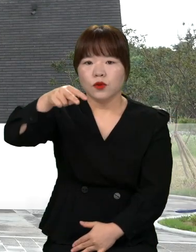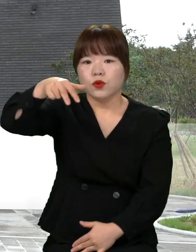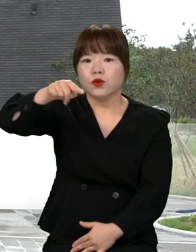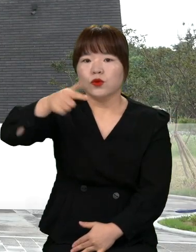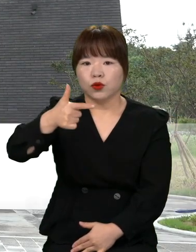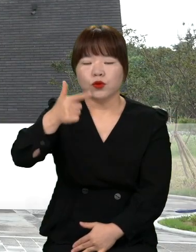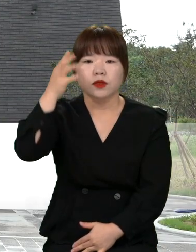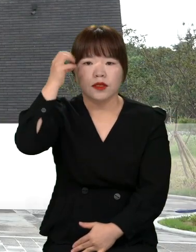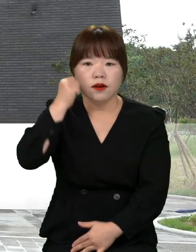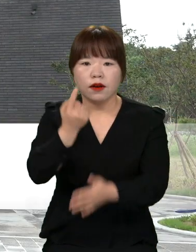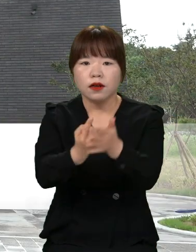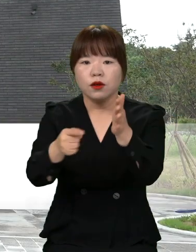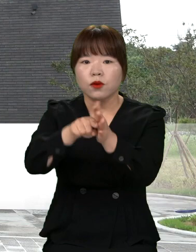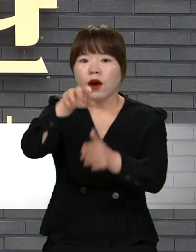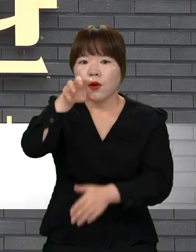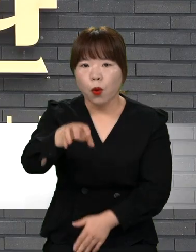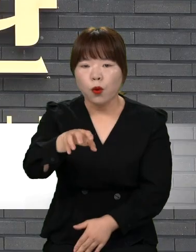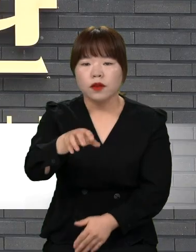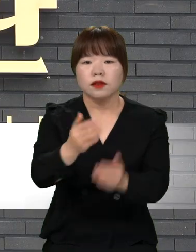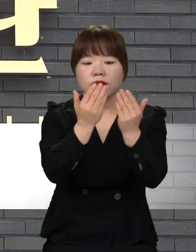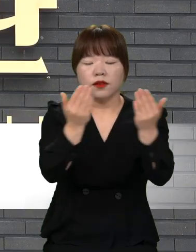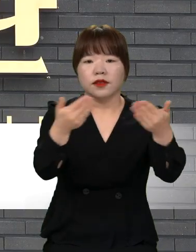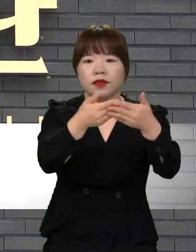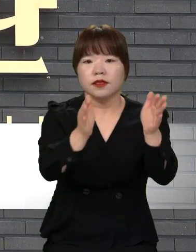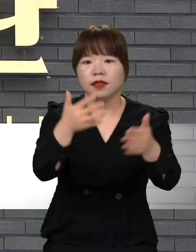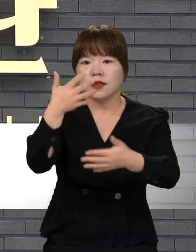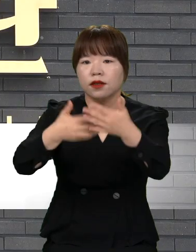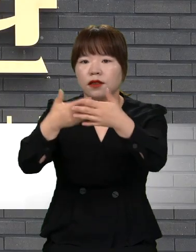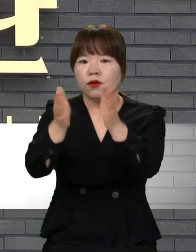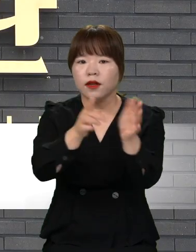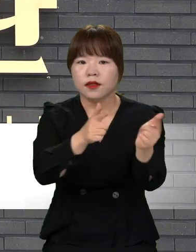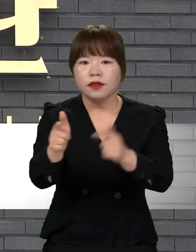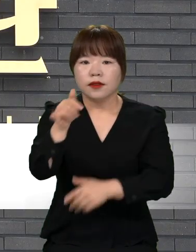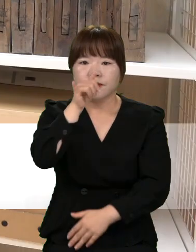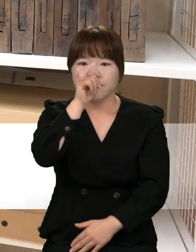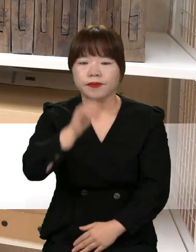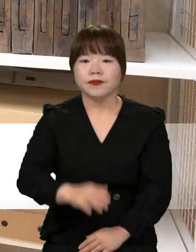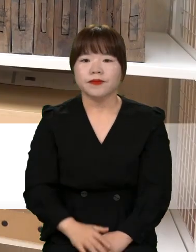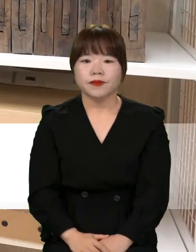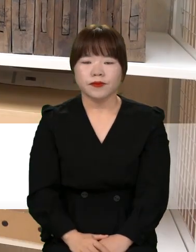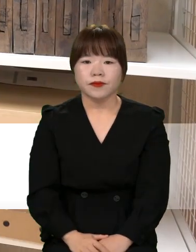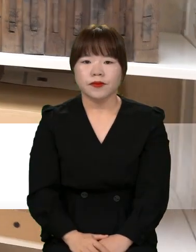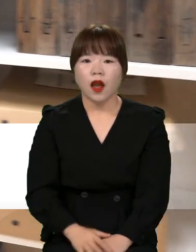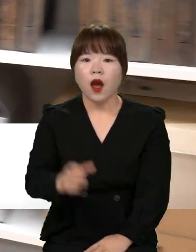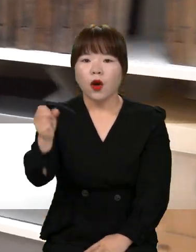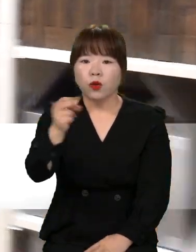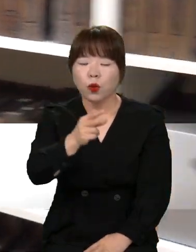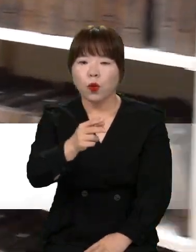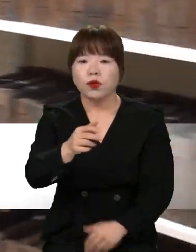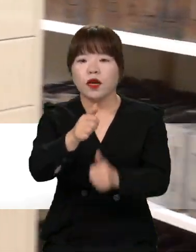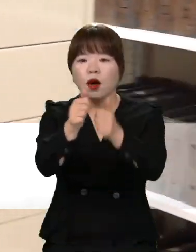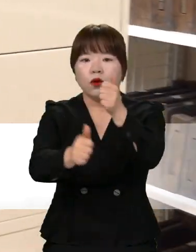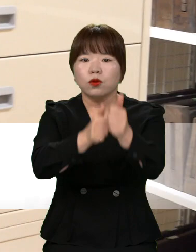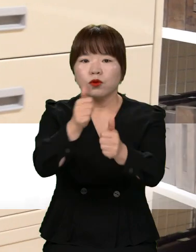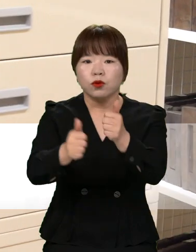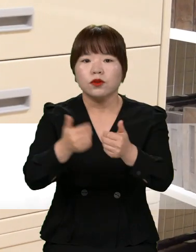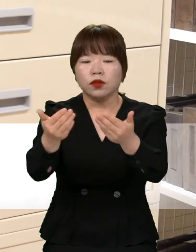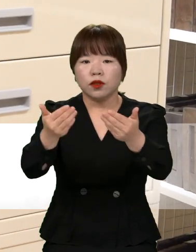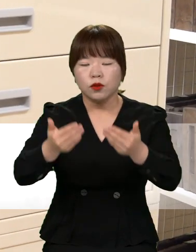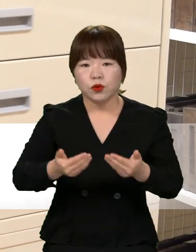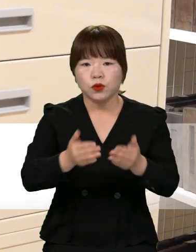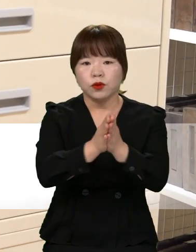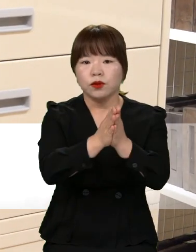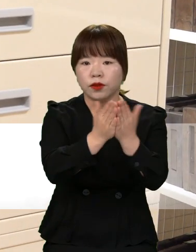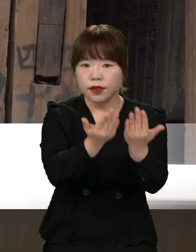재조명하고 기리는 곳으로 수장고와 전시실 영상관 등을 갇혔습니다 또 이곳에는 석곡의 후손들이